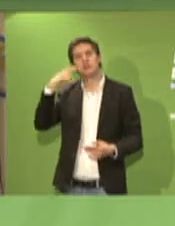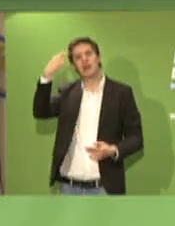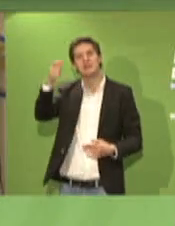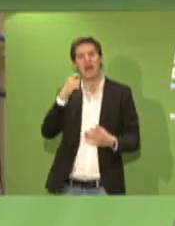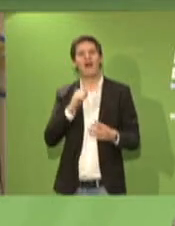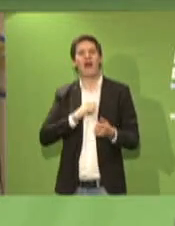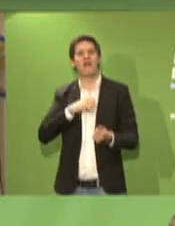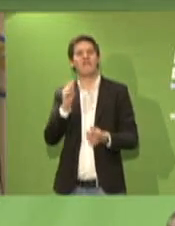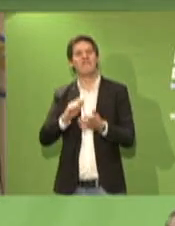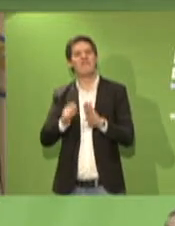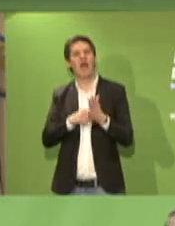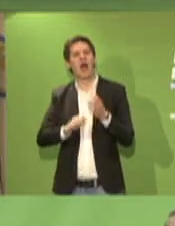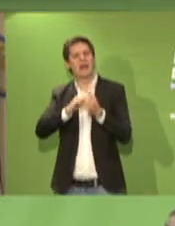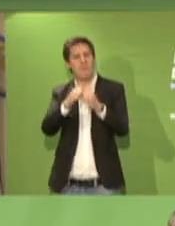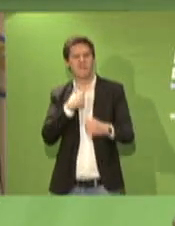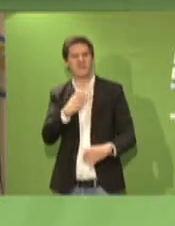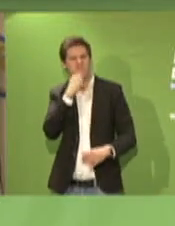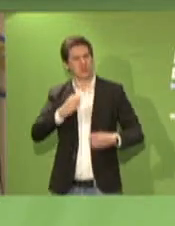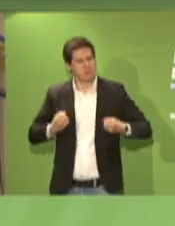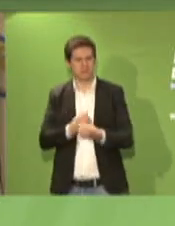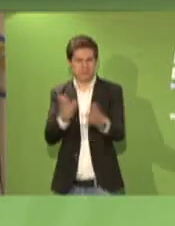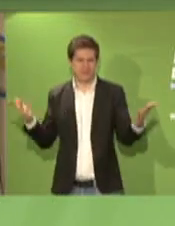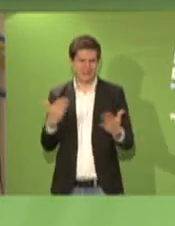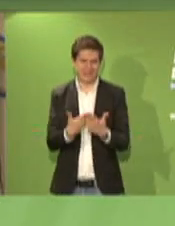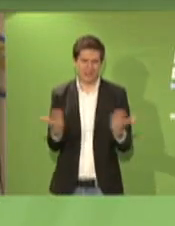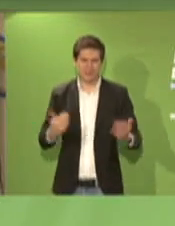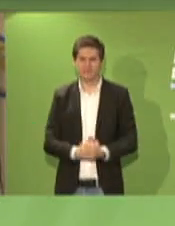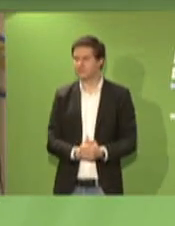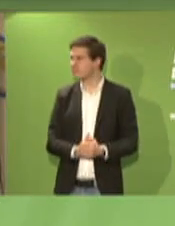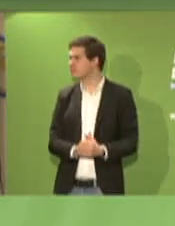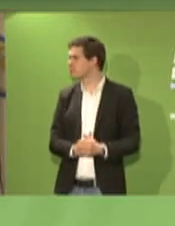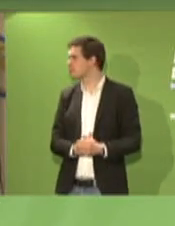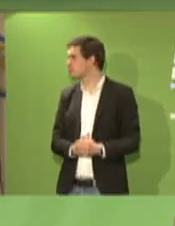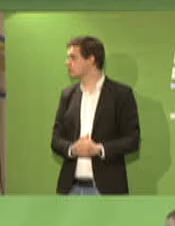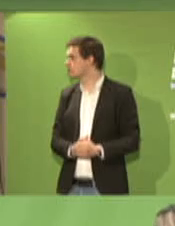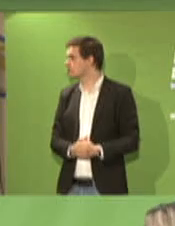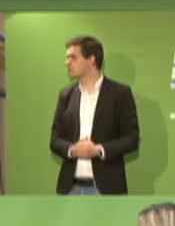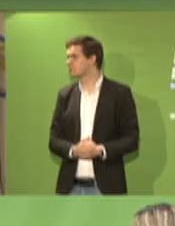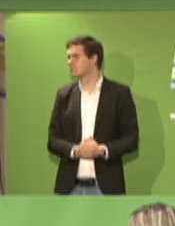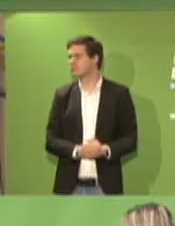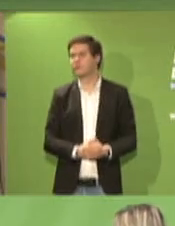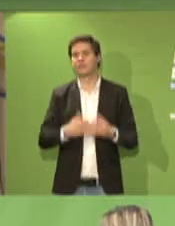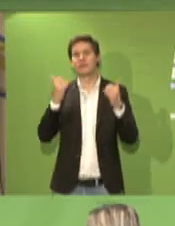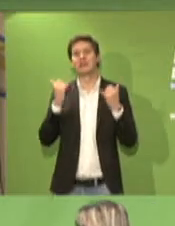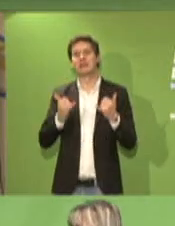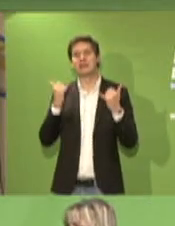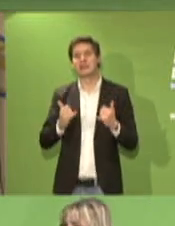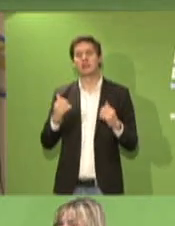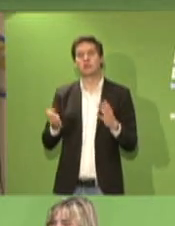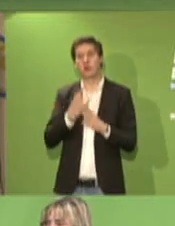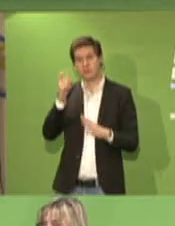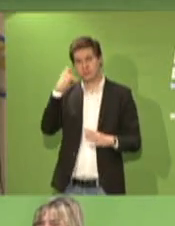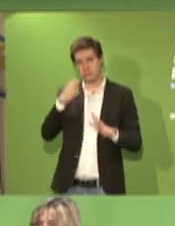breiten Pool schöpfen können. So, diesen Punkt runden wir jetzt nochmal ab mit einem, oder wolltest du noch ergänzen? Mit einem weiteren Video